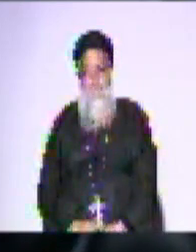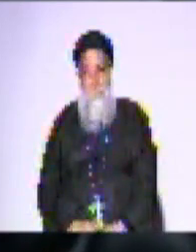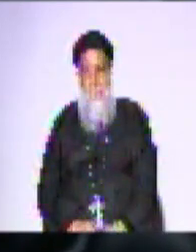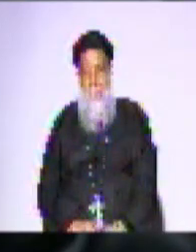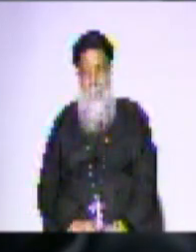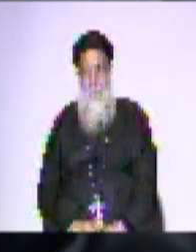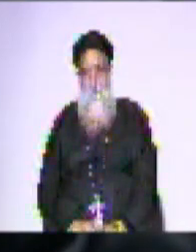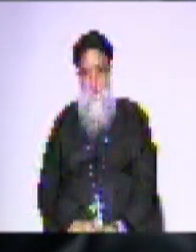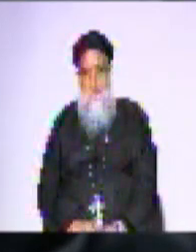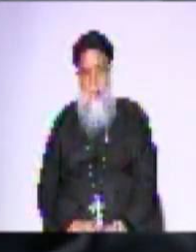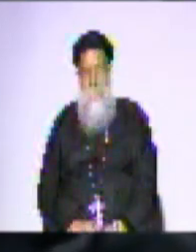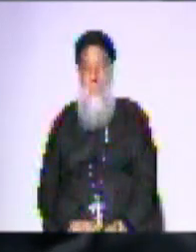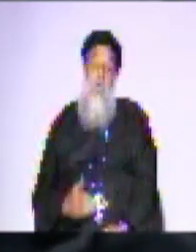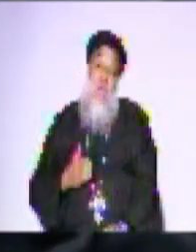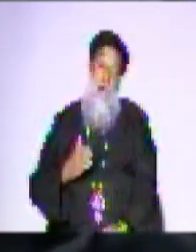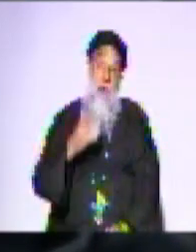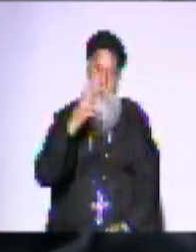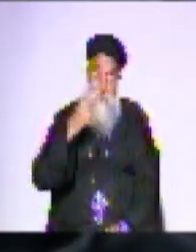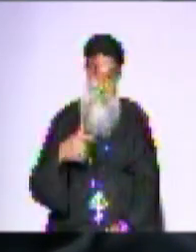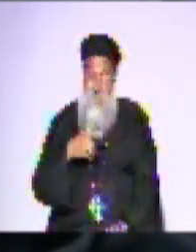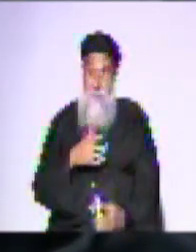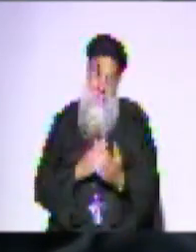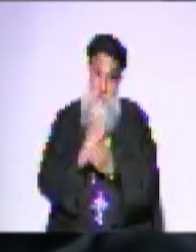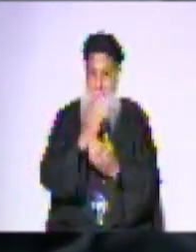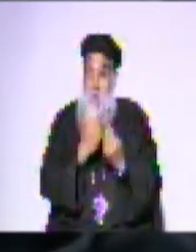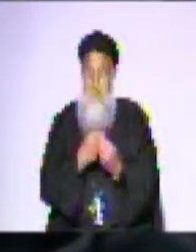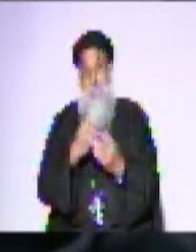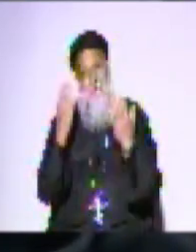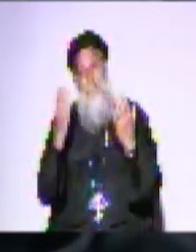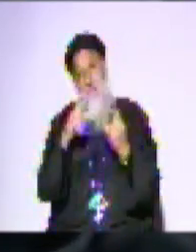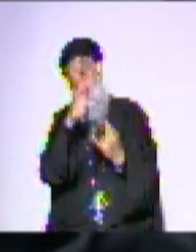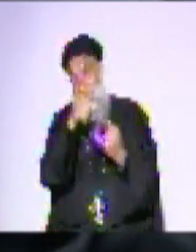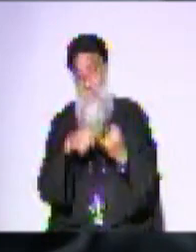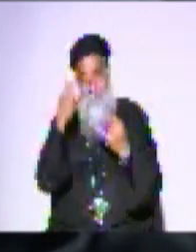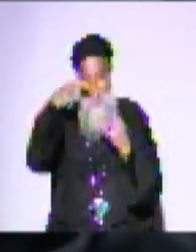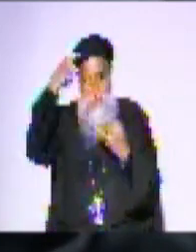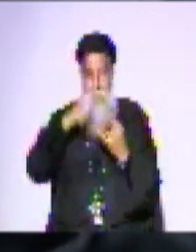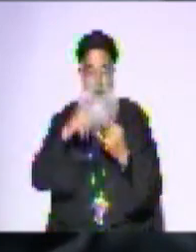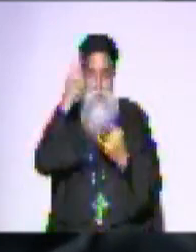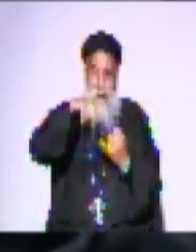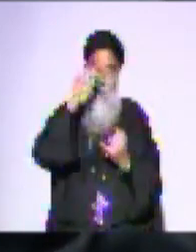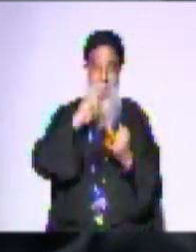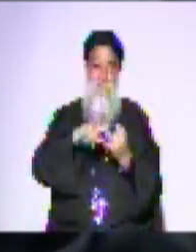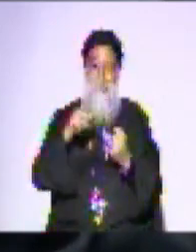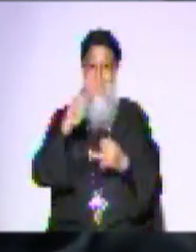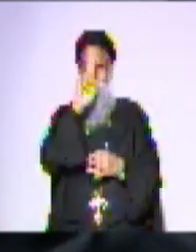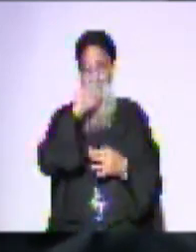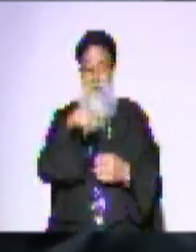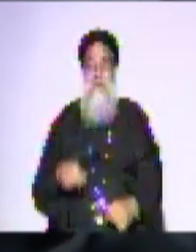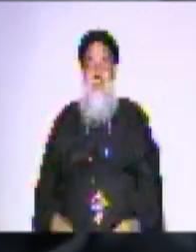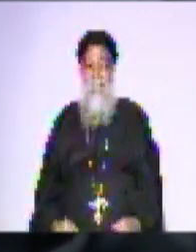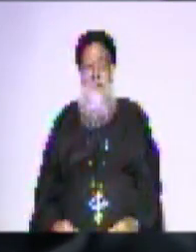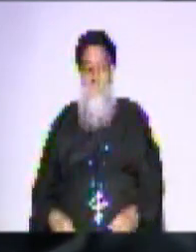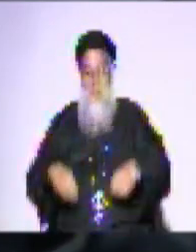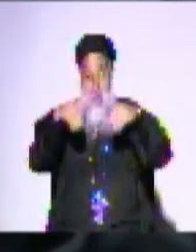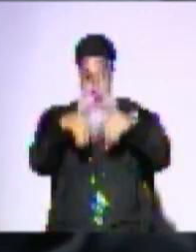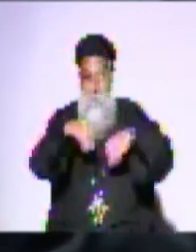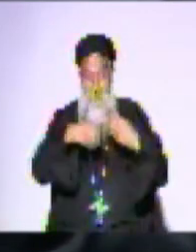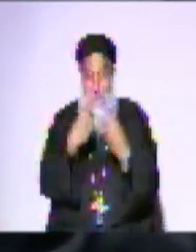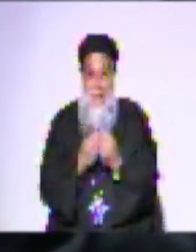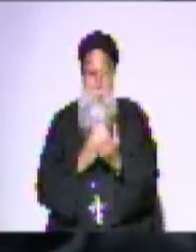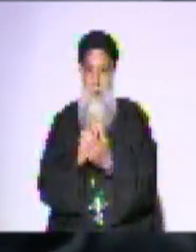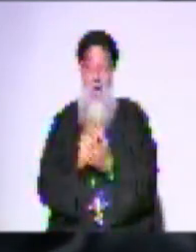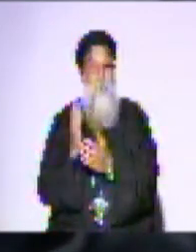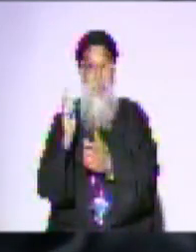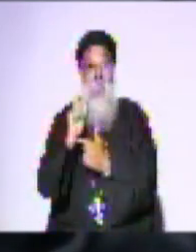سيدنا نيكوديموس راح للسيد المسيح ليلاً عشان يكلموا عن الإيمان، فالسيد المسيح اتكلم عن المعمودية عشان يربط بين